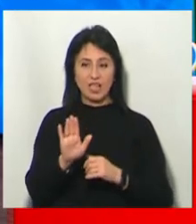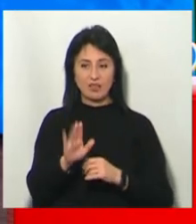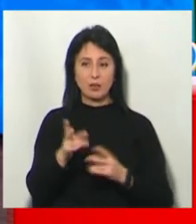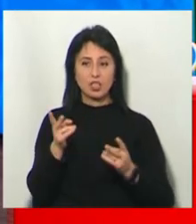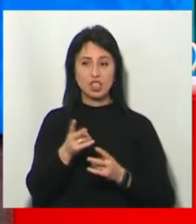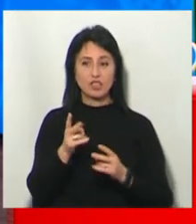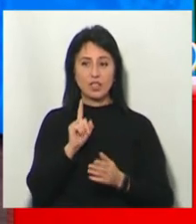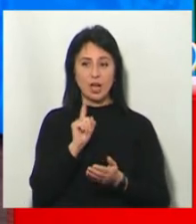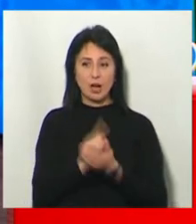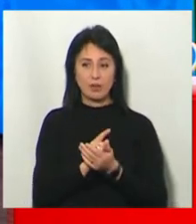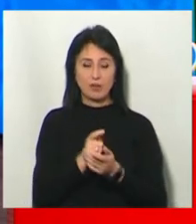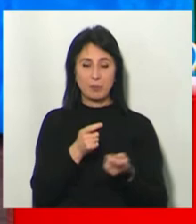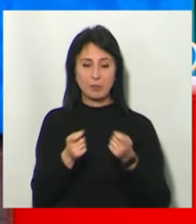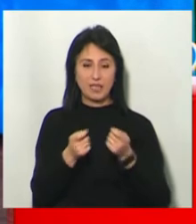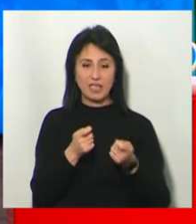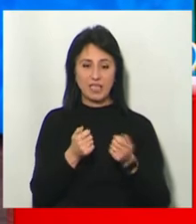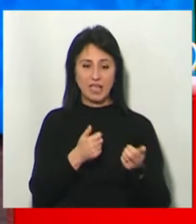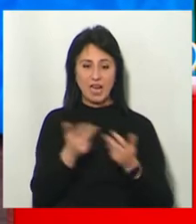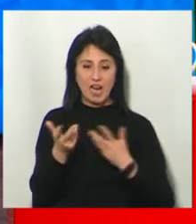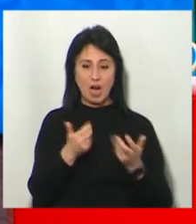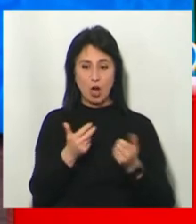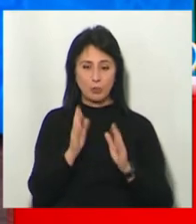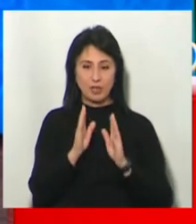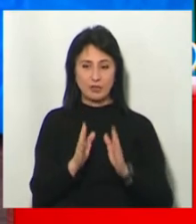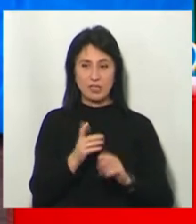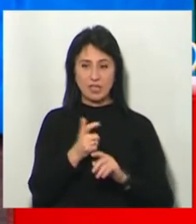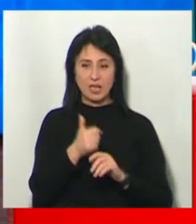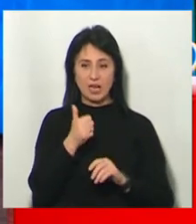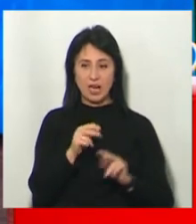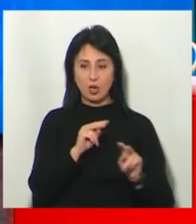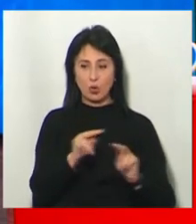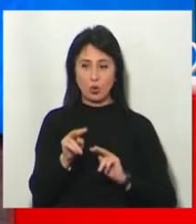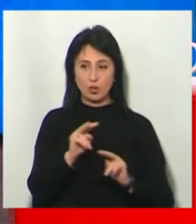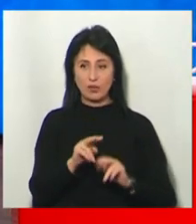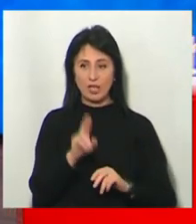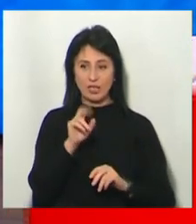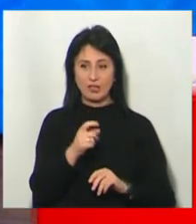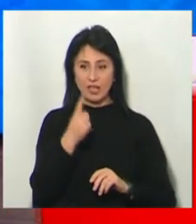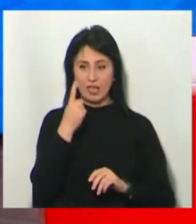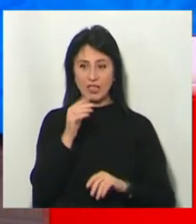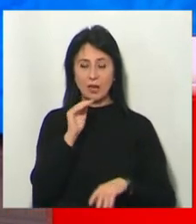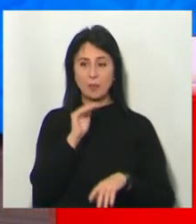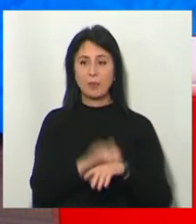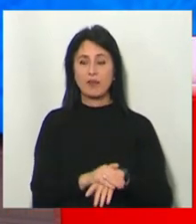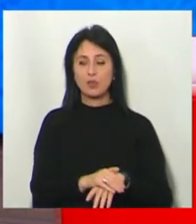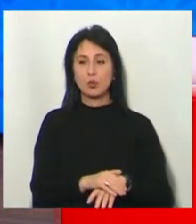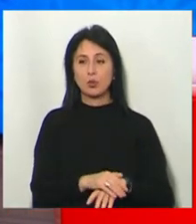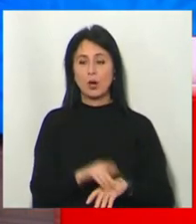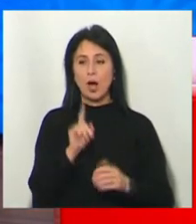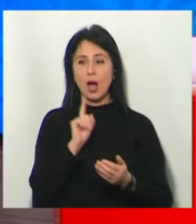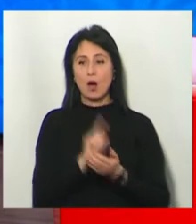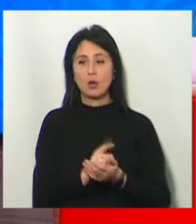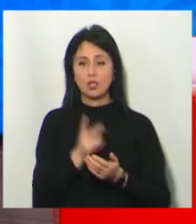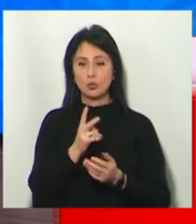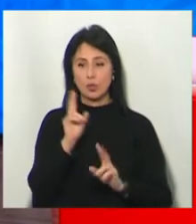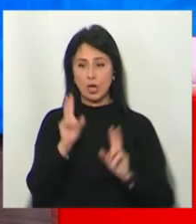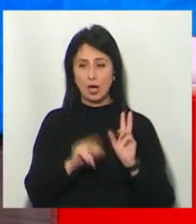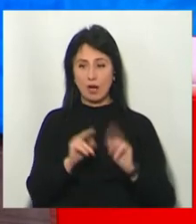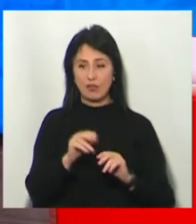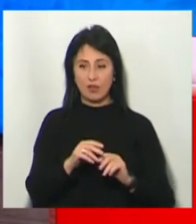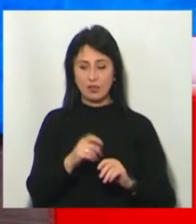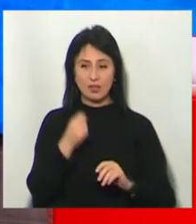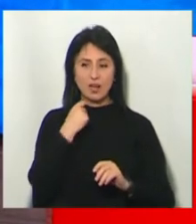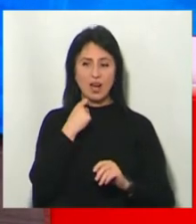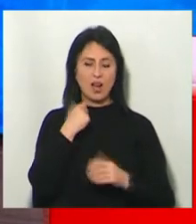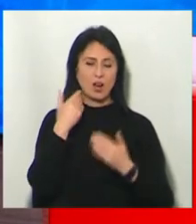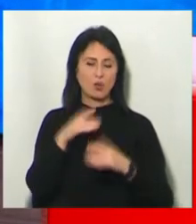რომ მას ჭირდება უცილებად ფრთხილად რაოდენობრივი განსაზღვრა და ძალიან კარგი კონტროლი. Და კიდევ ერთი ფაქტორი, რომელიც აუცილებლად უნდა გავითვალისწინოთ,